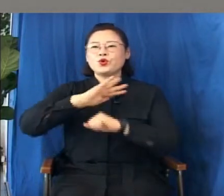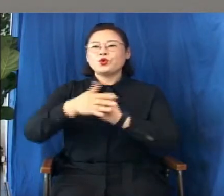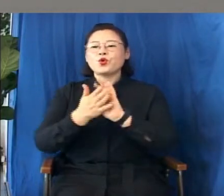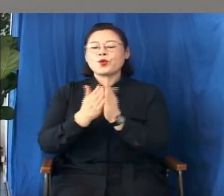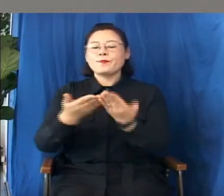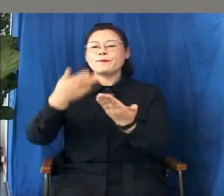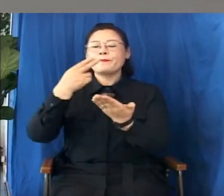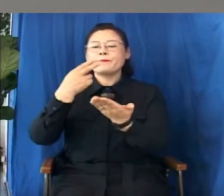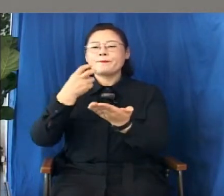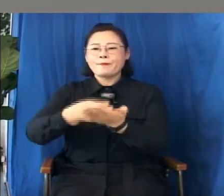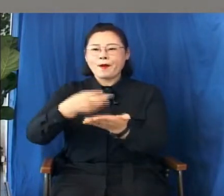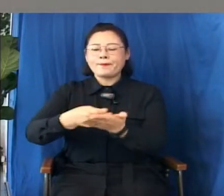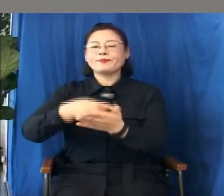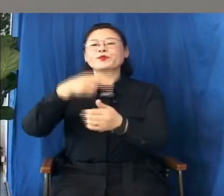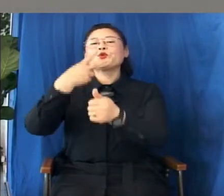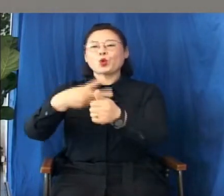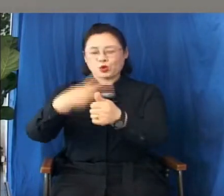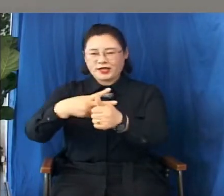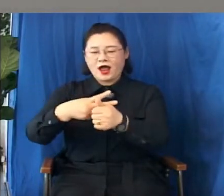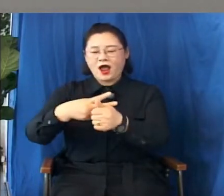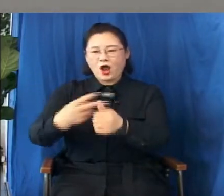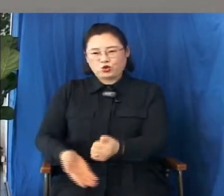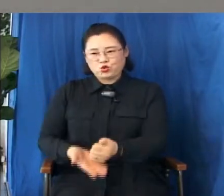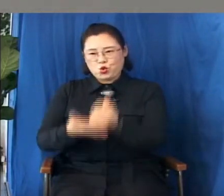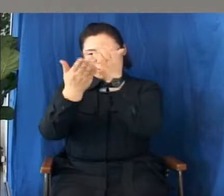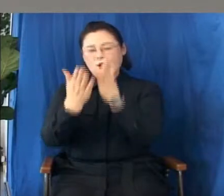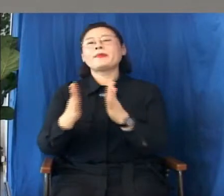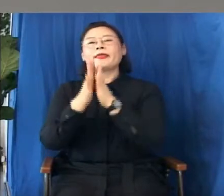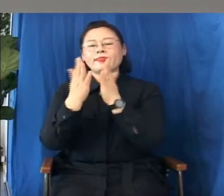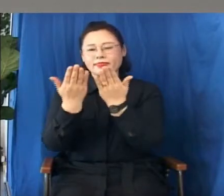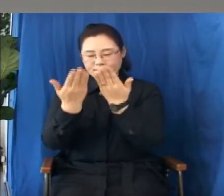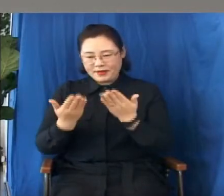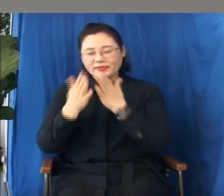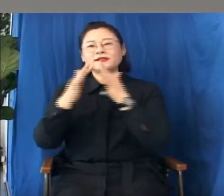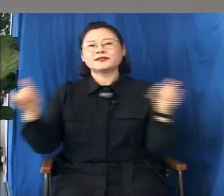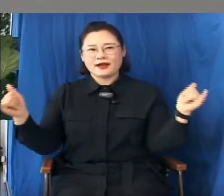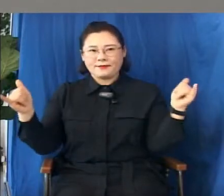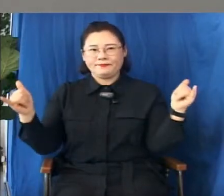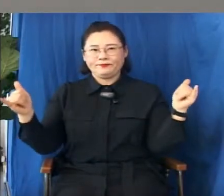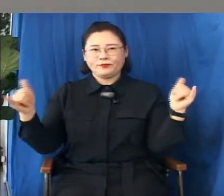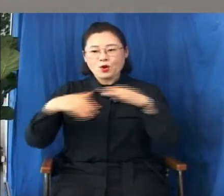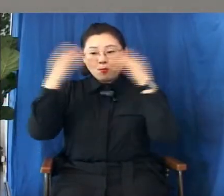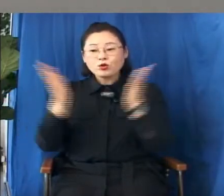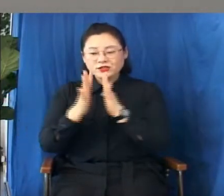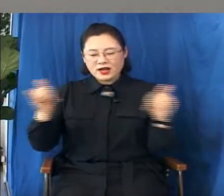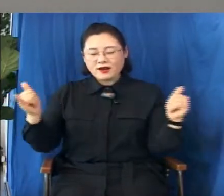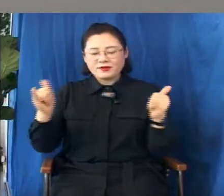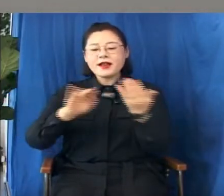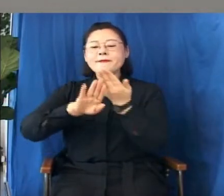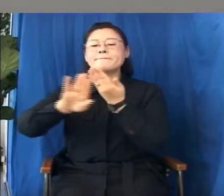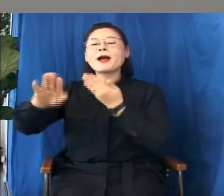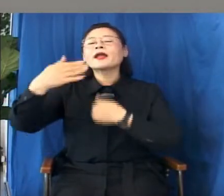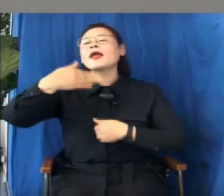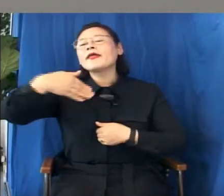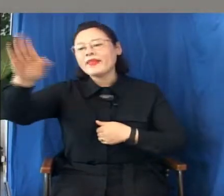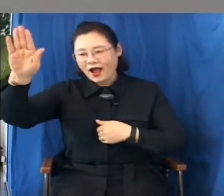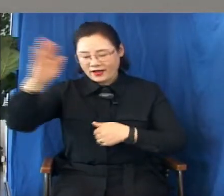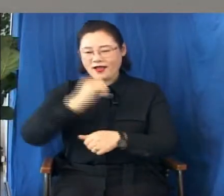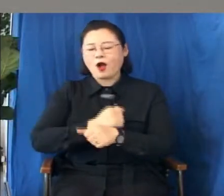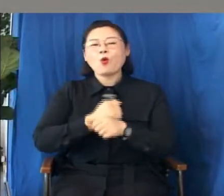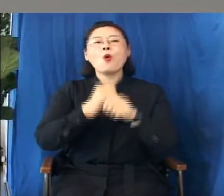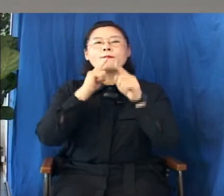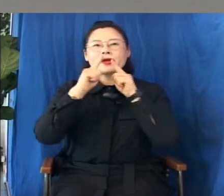자라. 공회 중에 일어나 명하여 사도들 잠깐 밖에 나가게 하고 말하되 이스라엘 사람들아 너희가